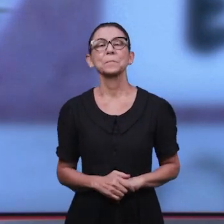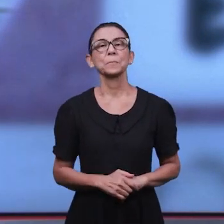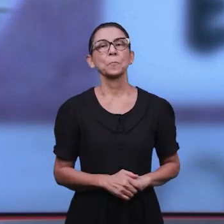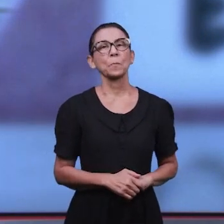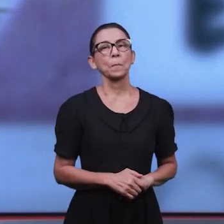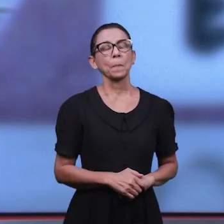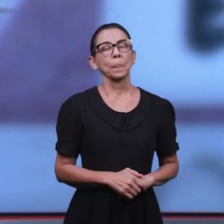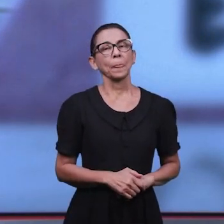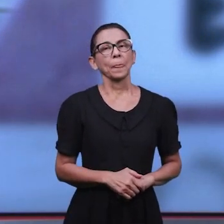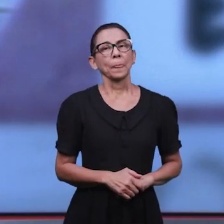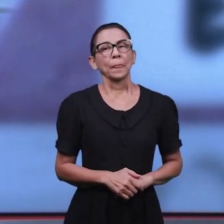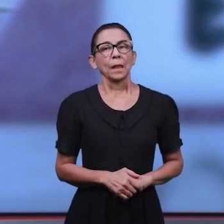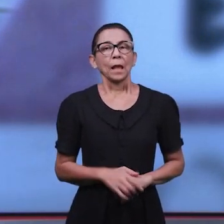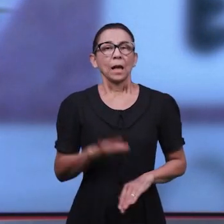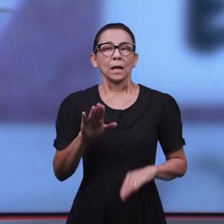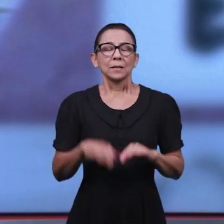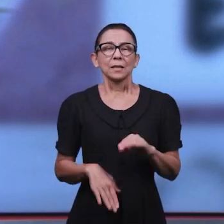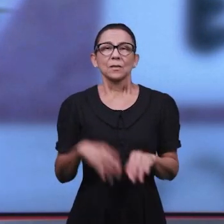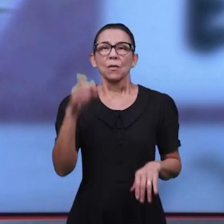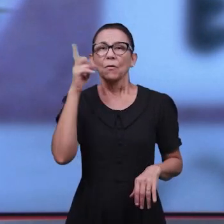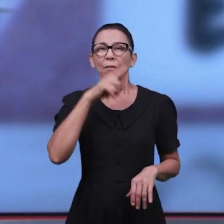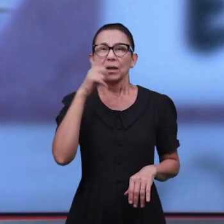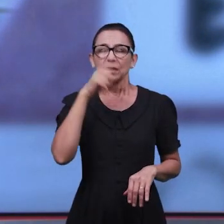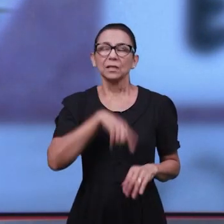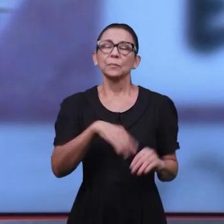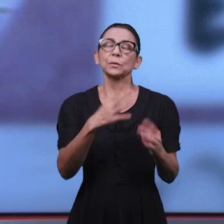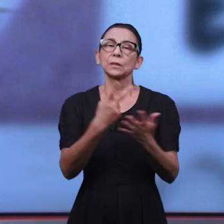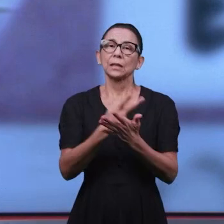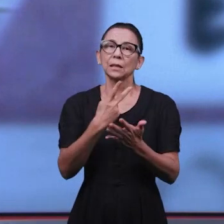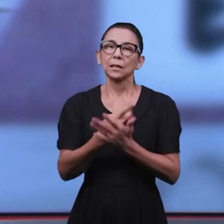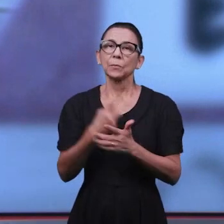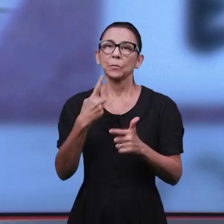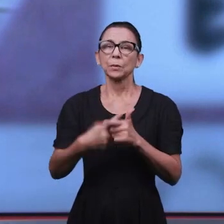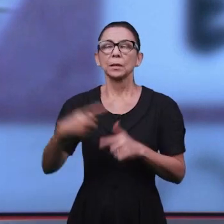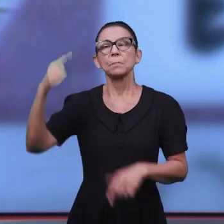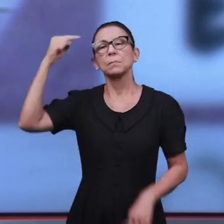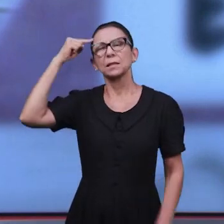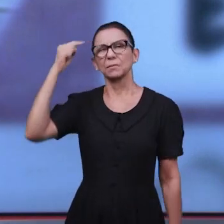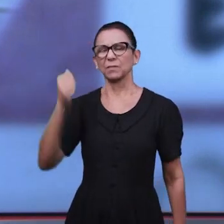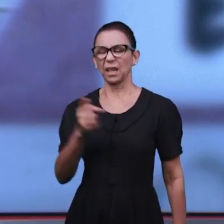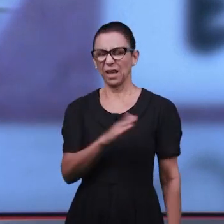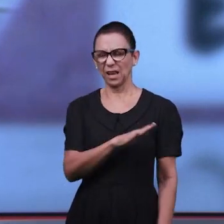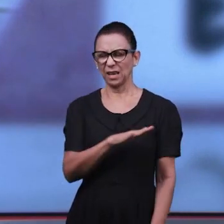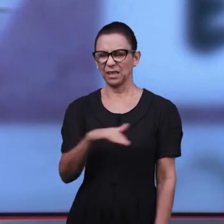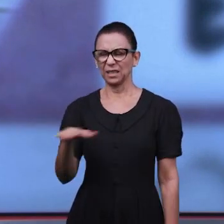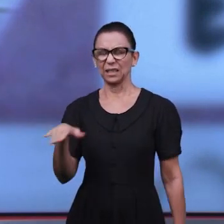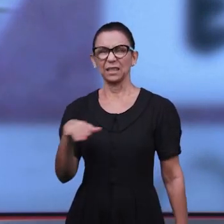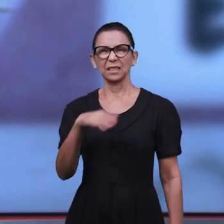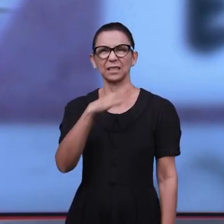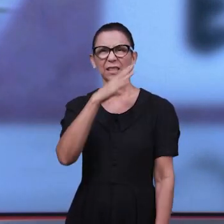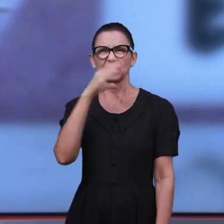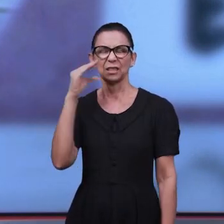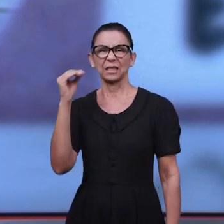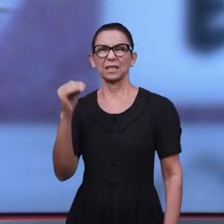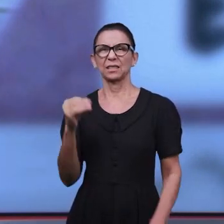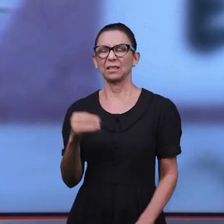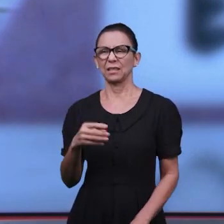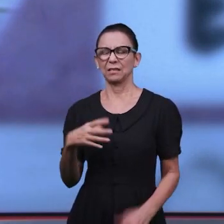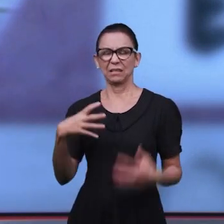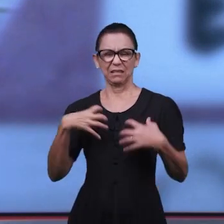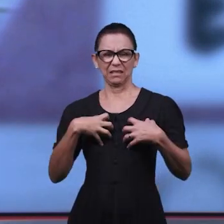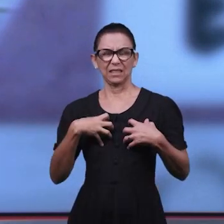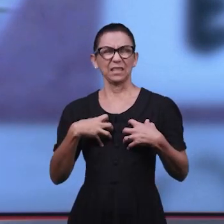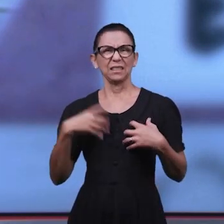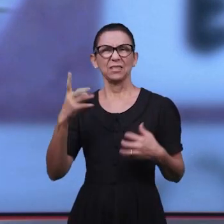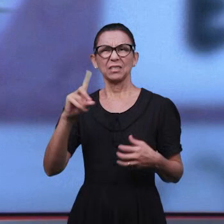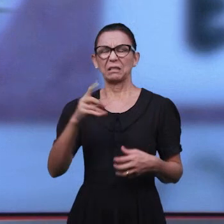Et de manière erronée, nous croyons que les enfants intermédiaires et adolescents ne sont pas tristes, ne